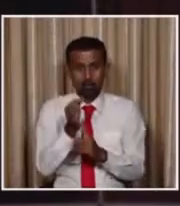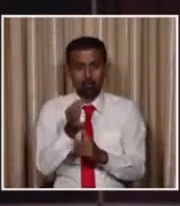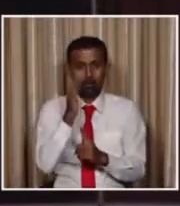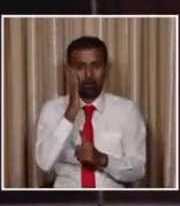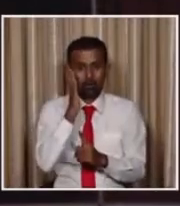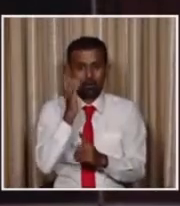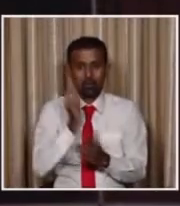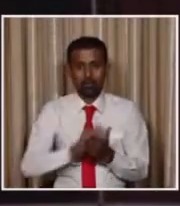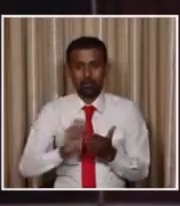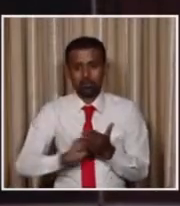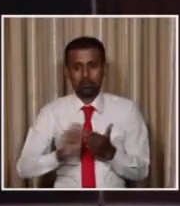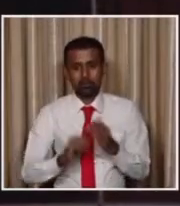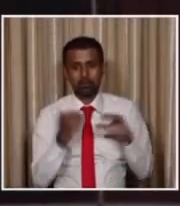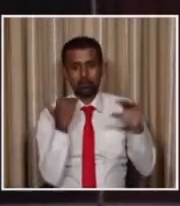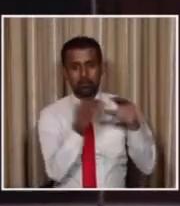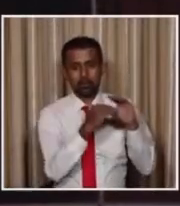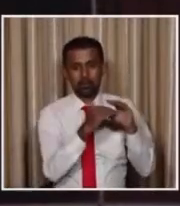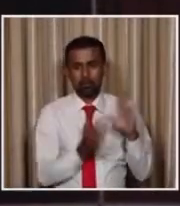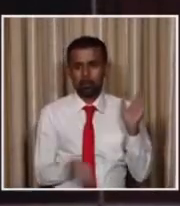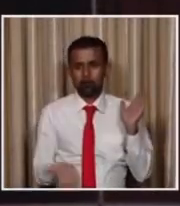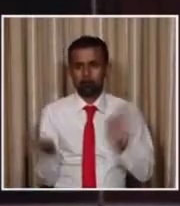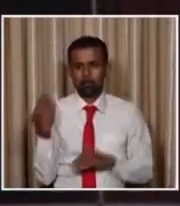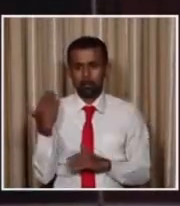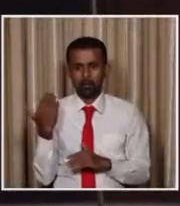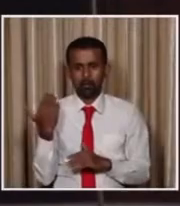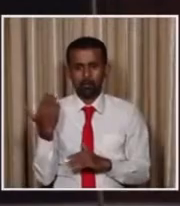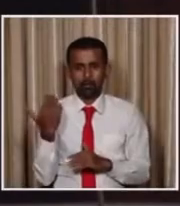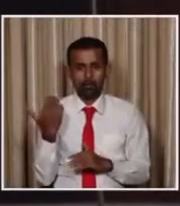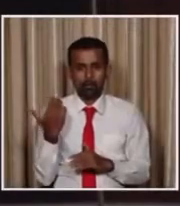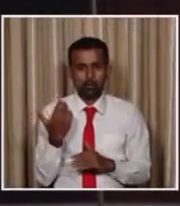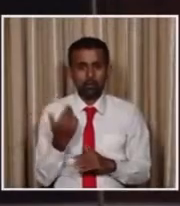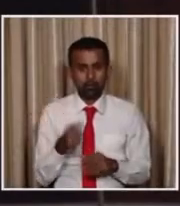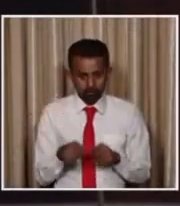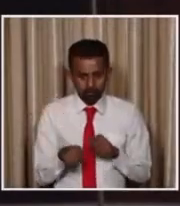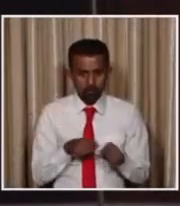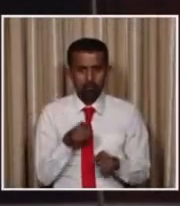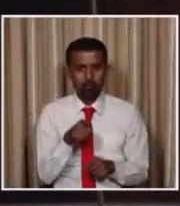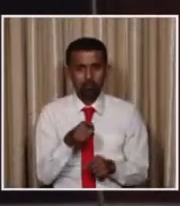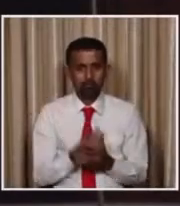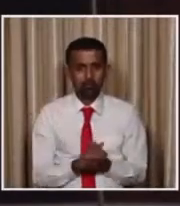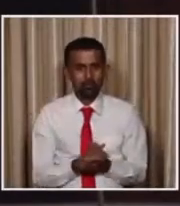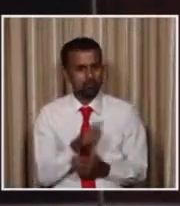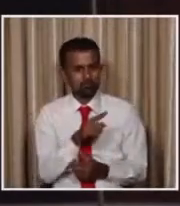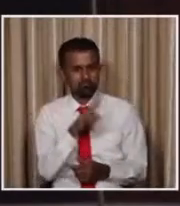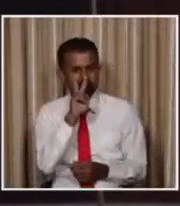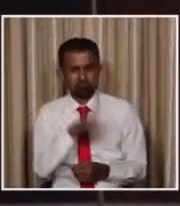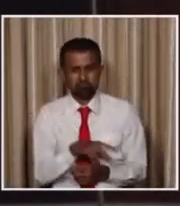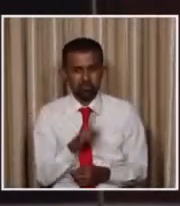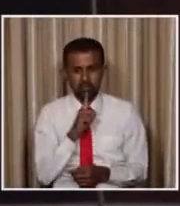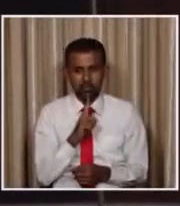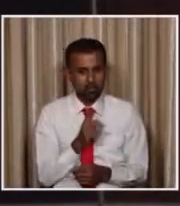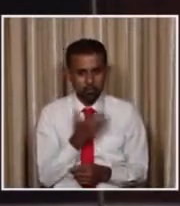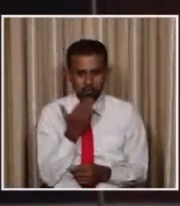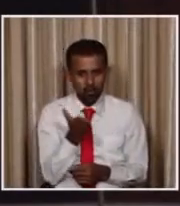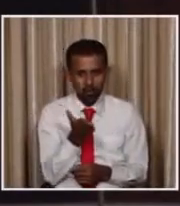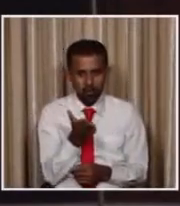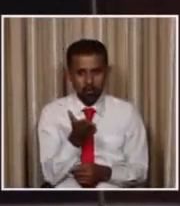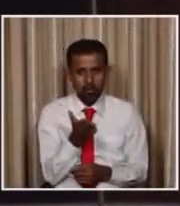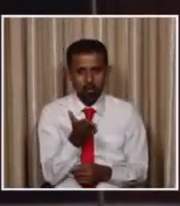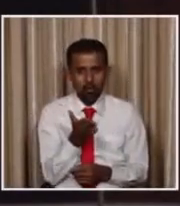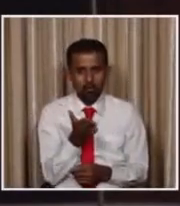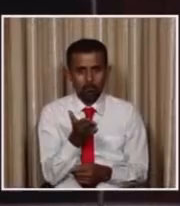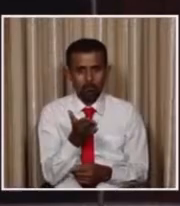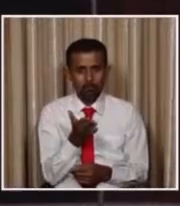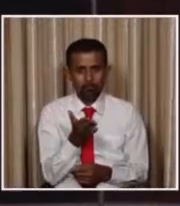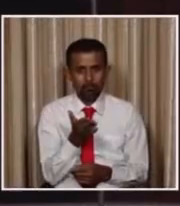ජනාධිපතිවරයාට ලියුම් ලියලා සභාවෙන් ගිහිල්ලා ඒ විදිහට ආදර්ශයක් දෙන්නේ ඒ නිසා ඔහුට විශ්වාසය අපිට පළ කරන්න පුළුවන් ද සභාපතිතුමනි ඒ